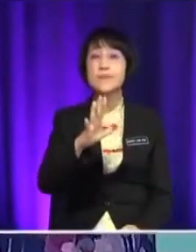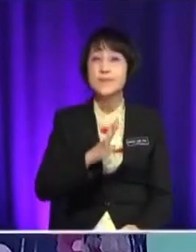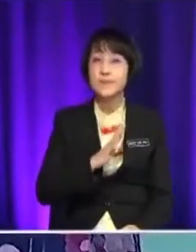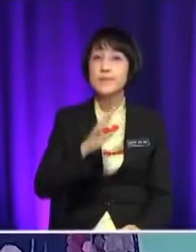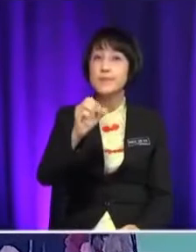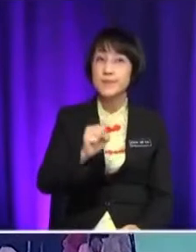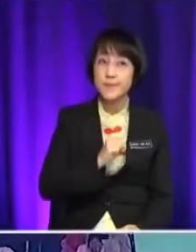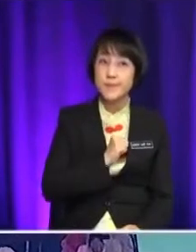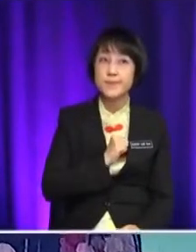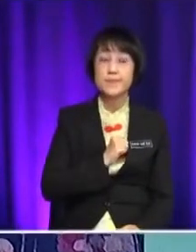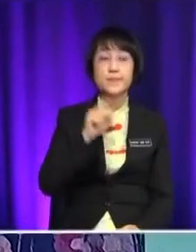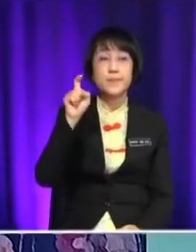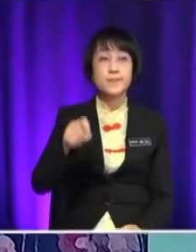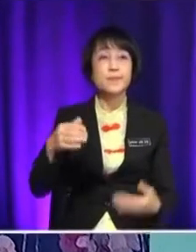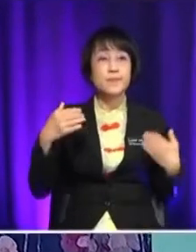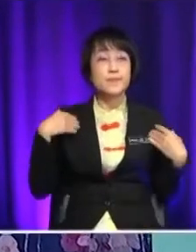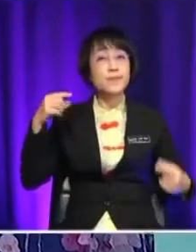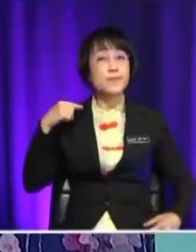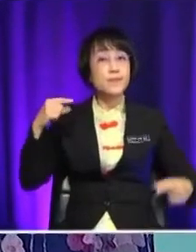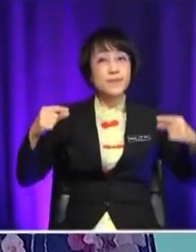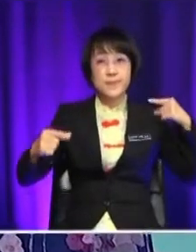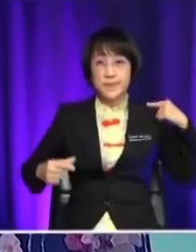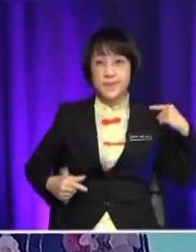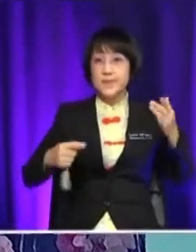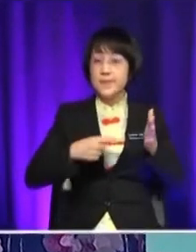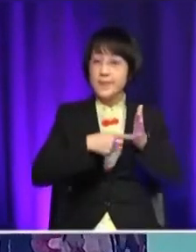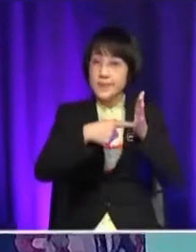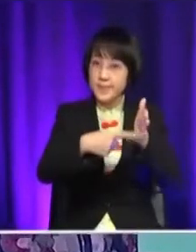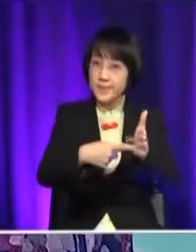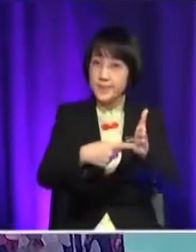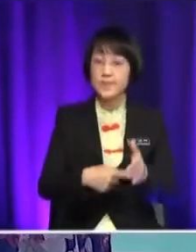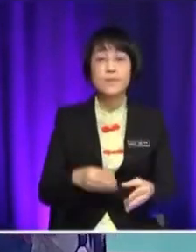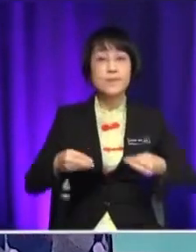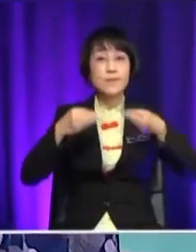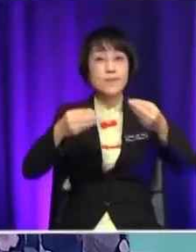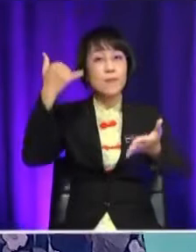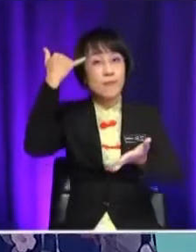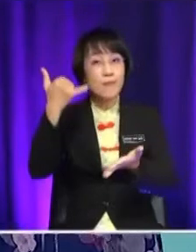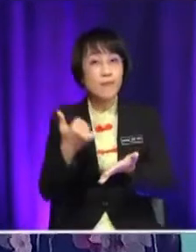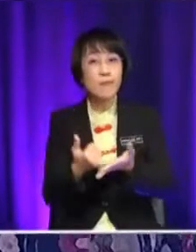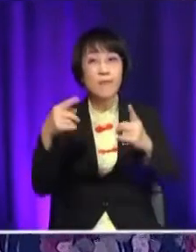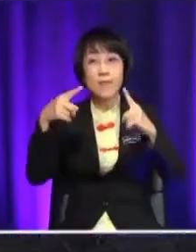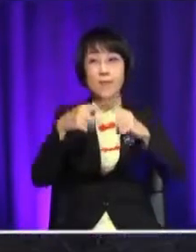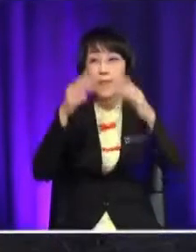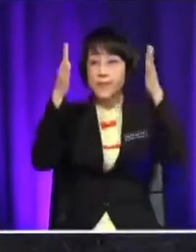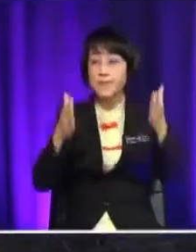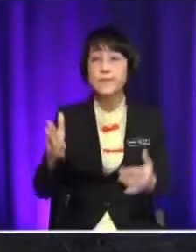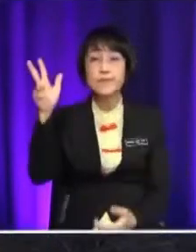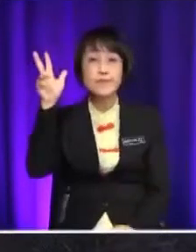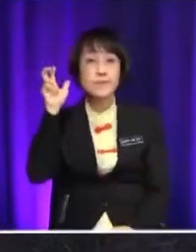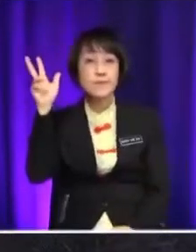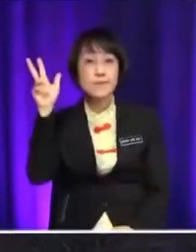sekali kena ada gaya persembahan. Supaya dapat memberi keyakinan kepada pendengar. Silakan. Baik. Terima kasih